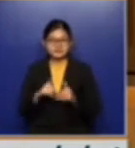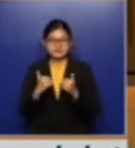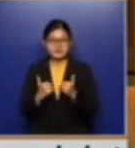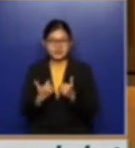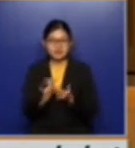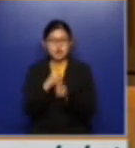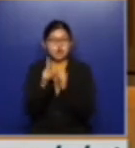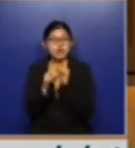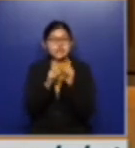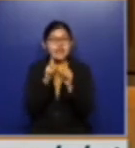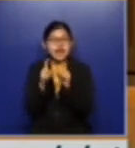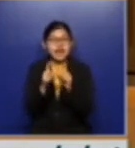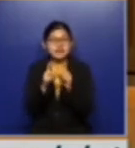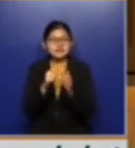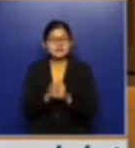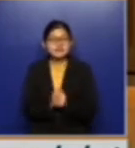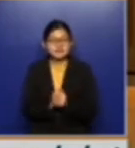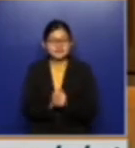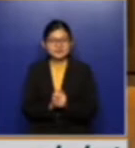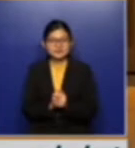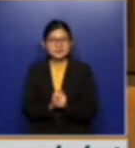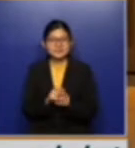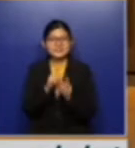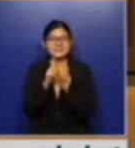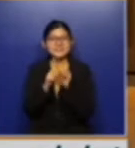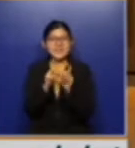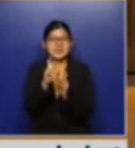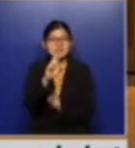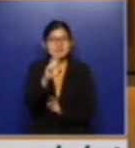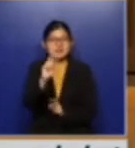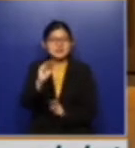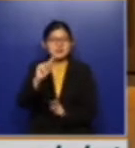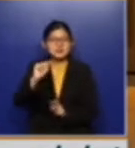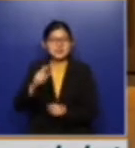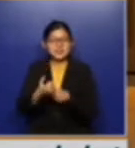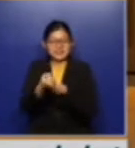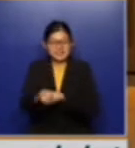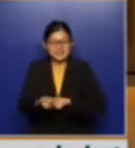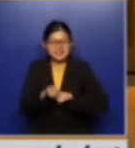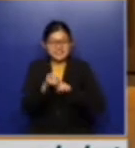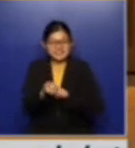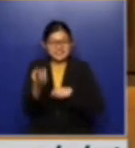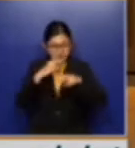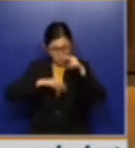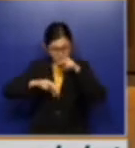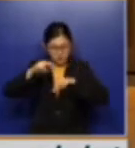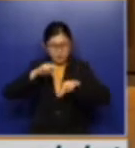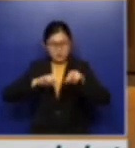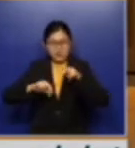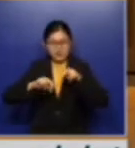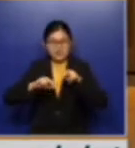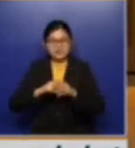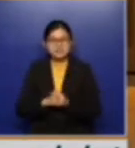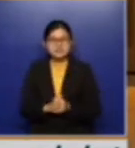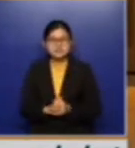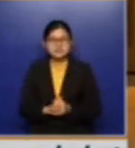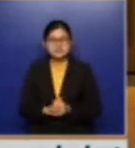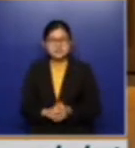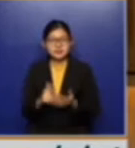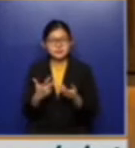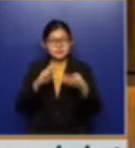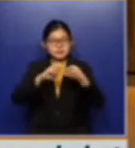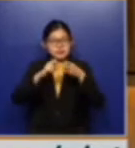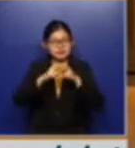ามด้วยวาจาถามท่านรัฐมนตรีเกษตรและสหกรณ์ผู้ดูแลชนประทาน จากปัญหา